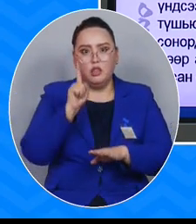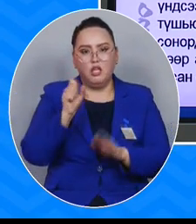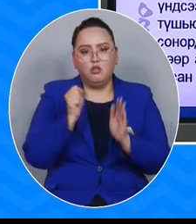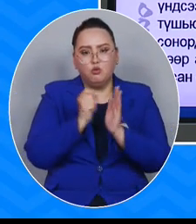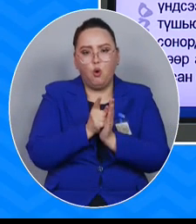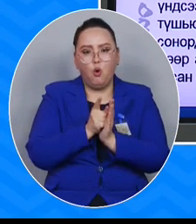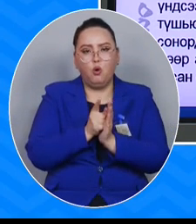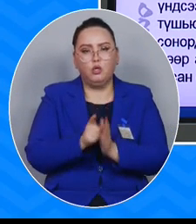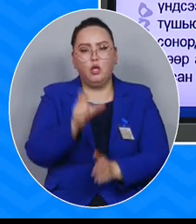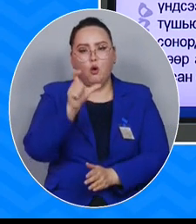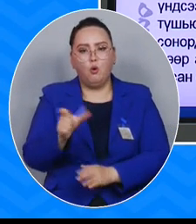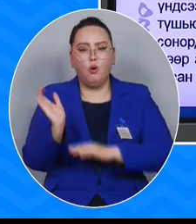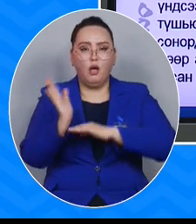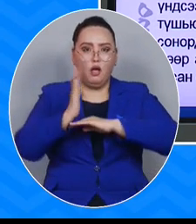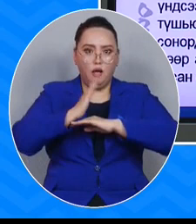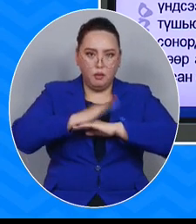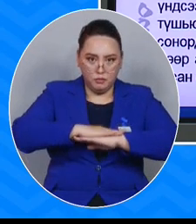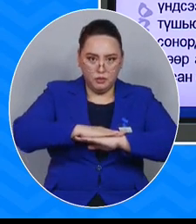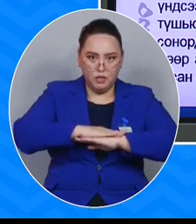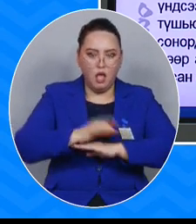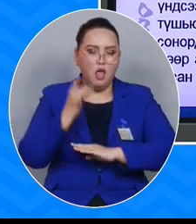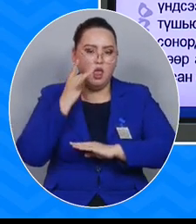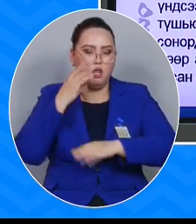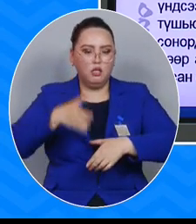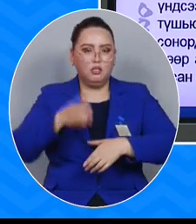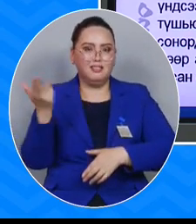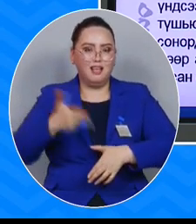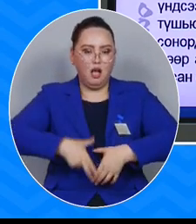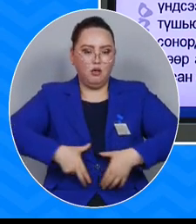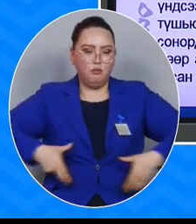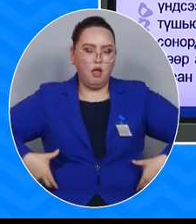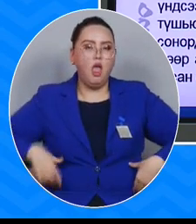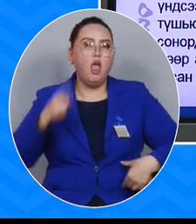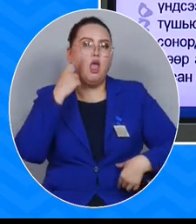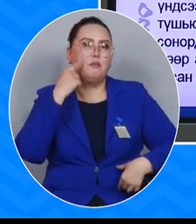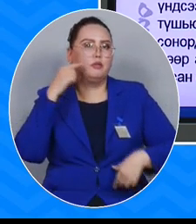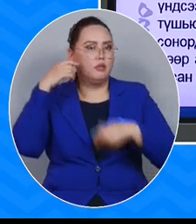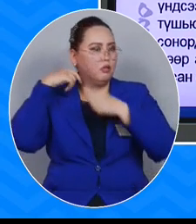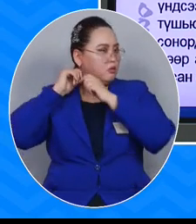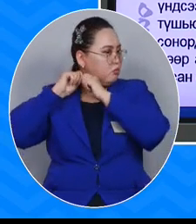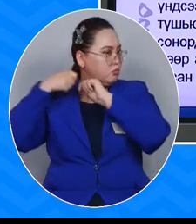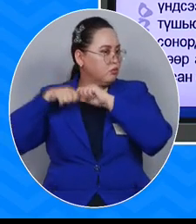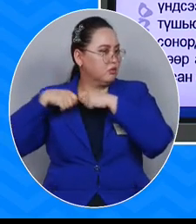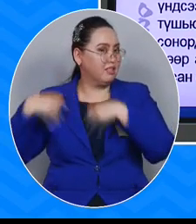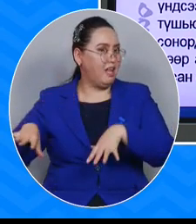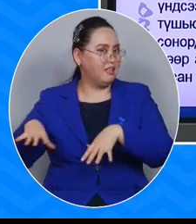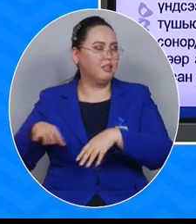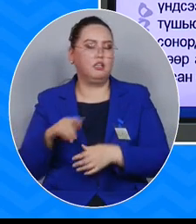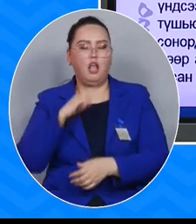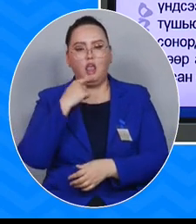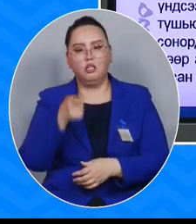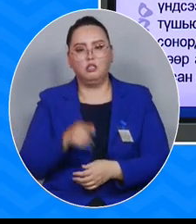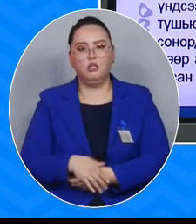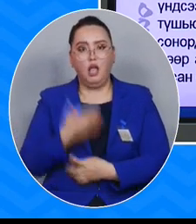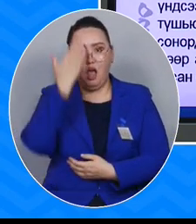эймэн өчээр эрчүүд сагам бастүйж эмэс бүсгүйчүйл гэзгээз адалсаха гэд жарлаг буулгаад хан тэмээж нь чий хаагчалын үүг